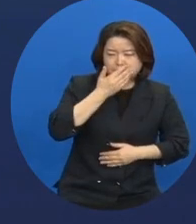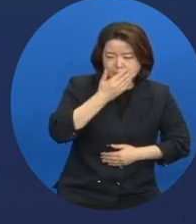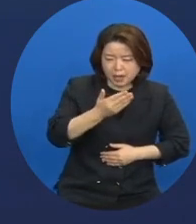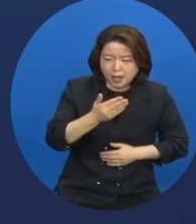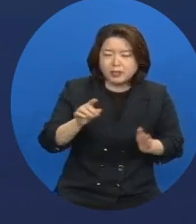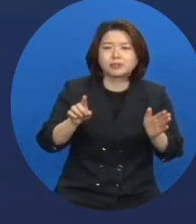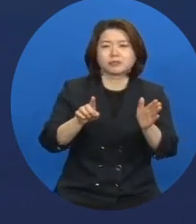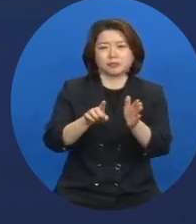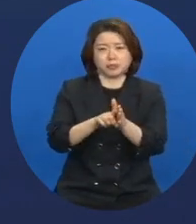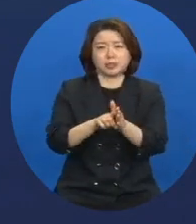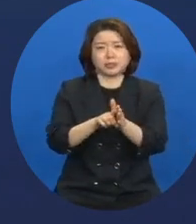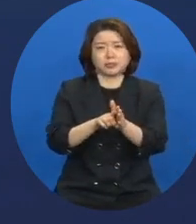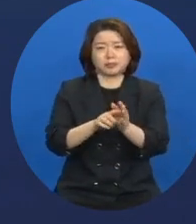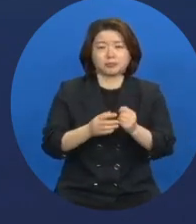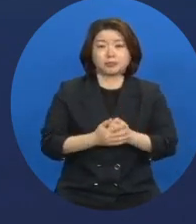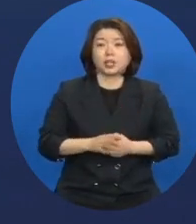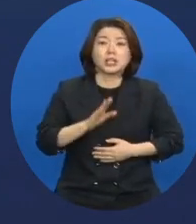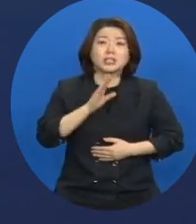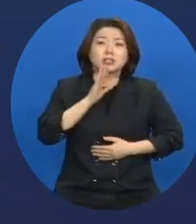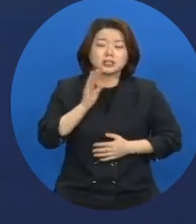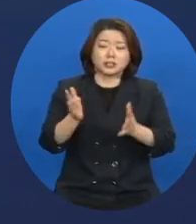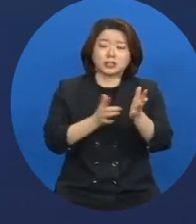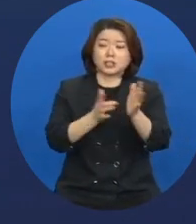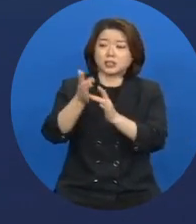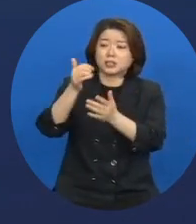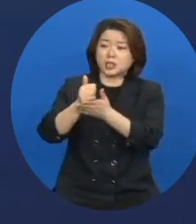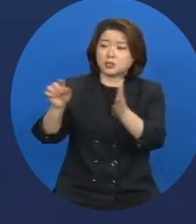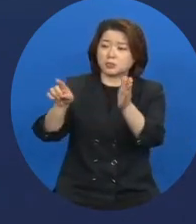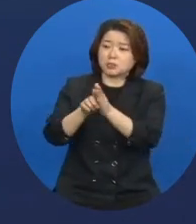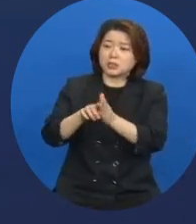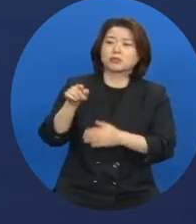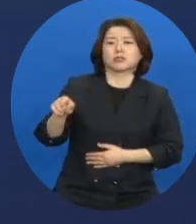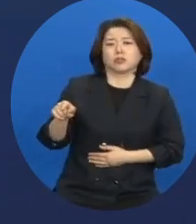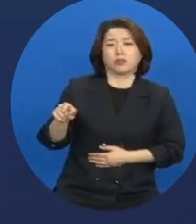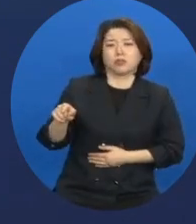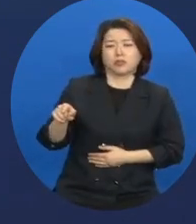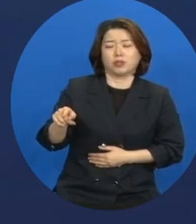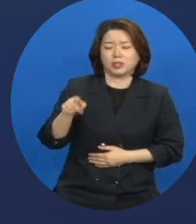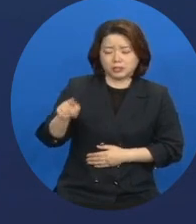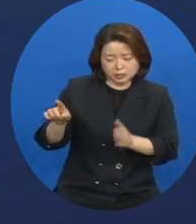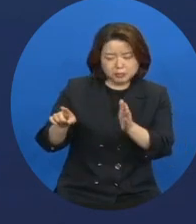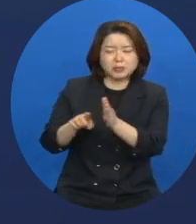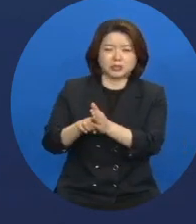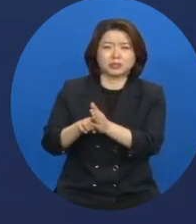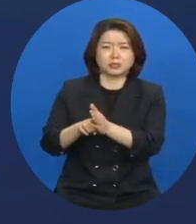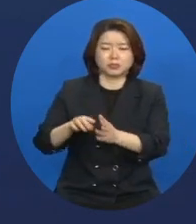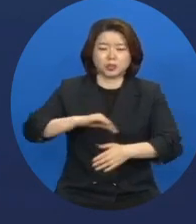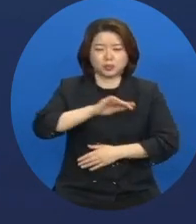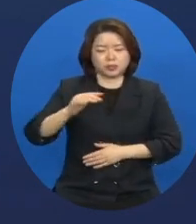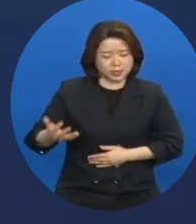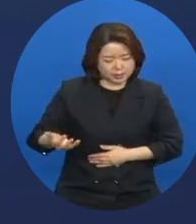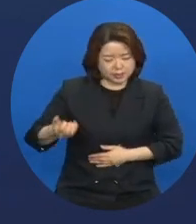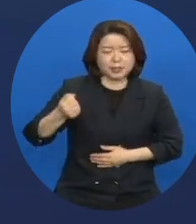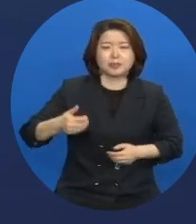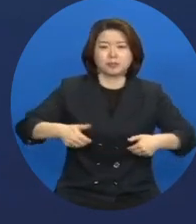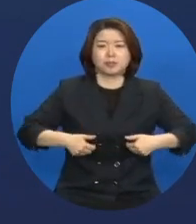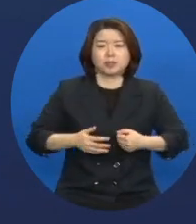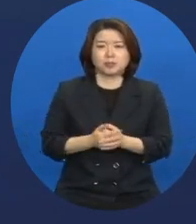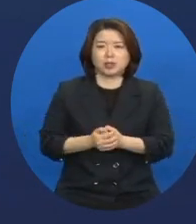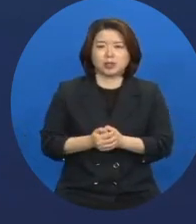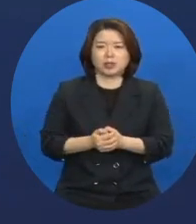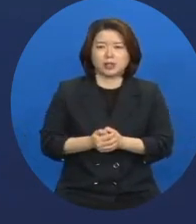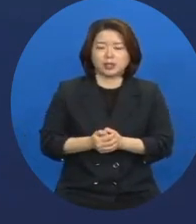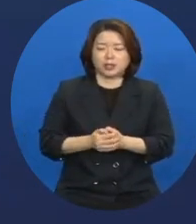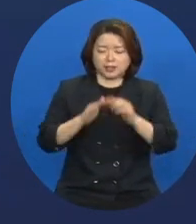믿음, 진짜 예수님을 믿는 그 믿음, 그 믿음을 우리가 가져야 합니다. 지나고